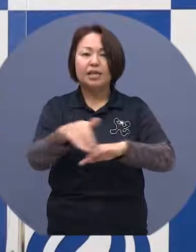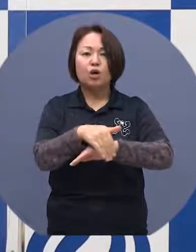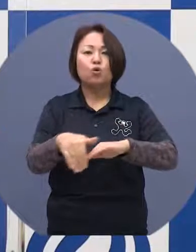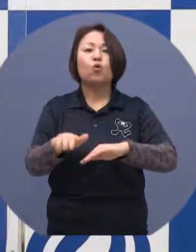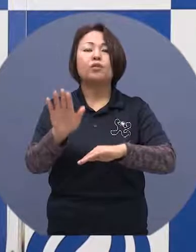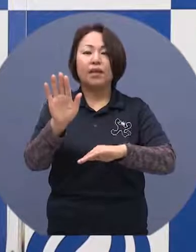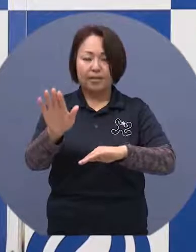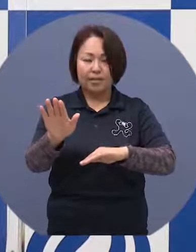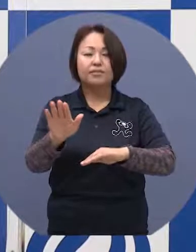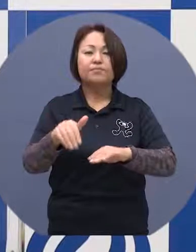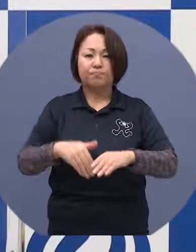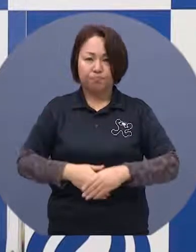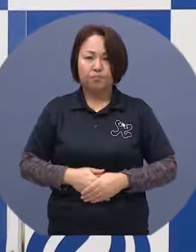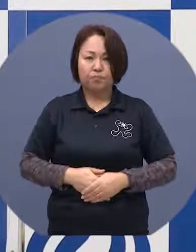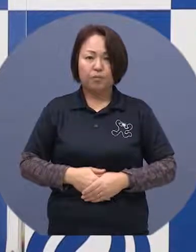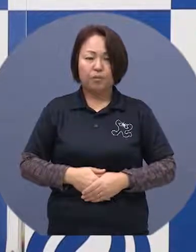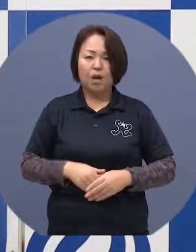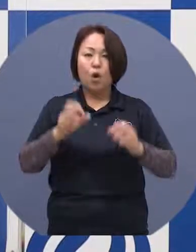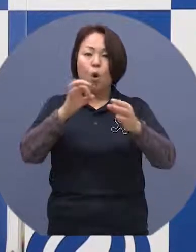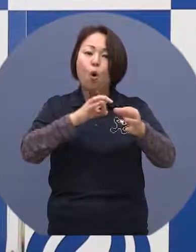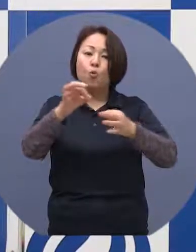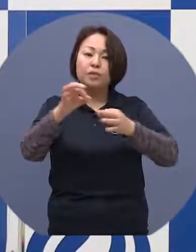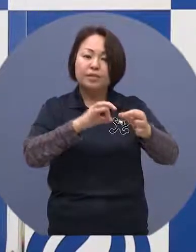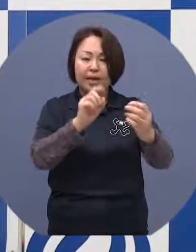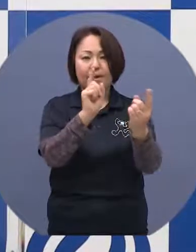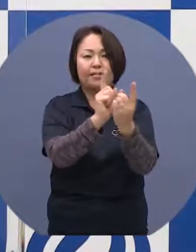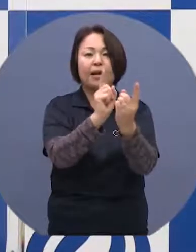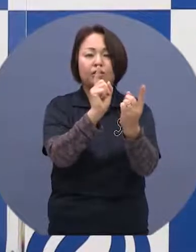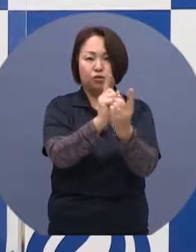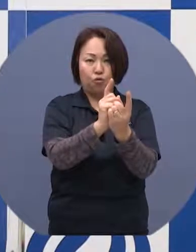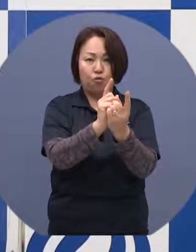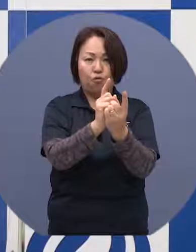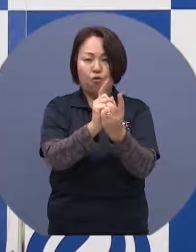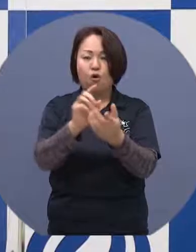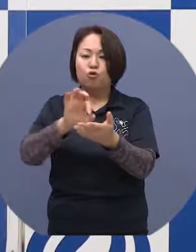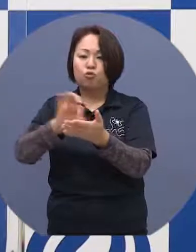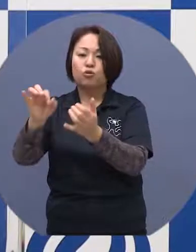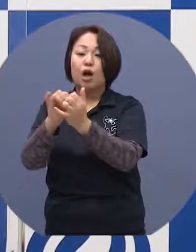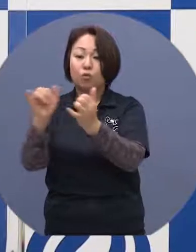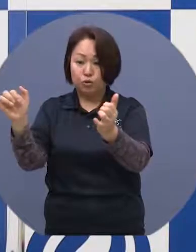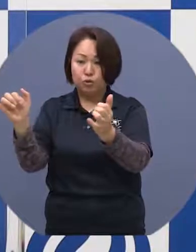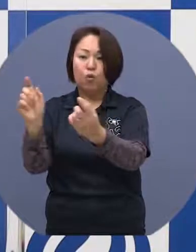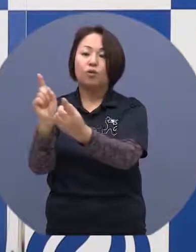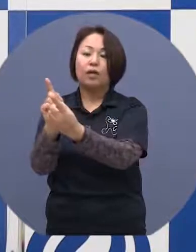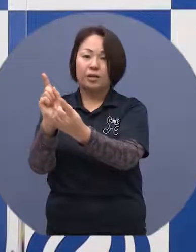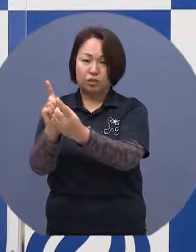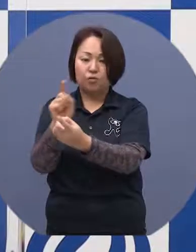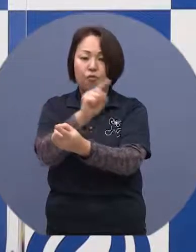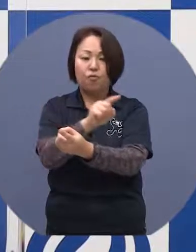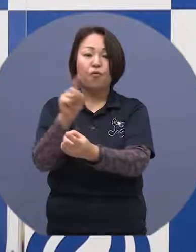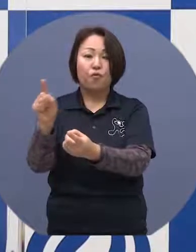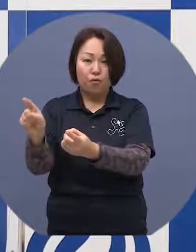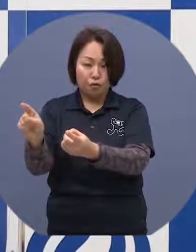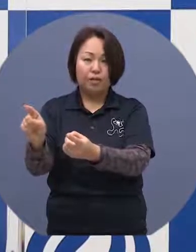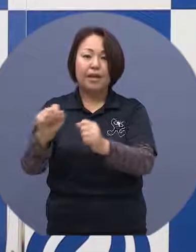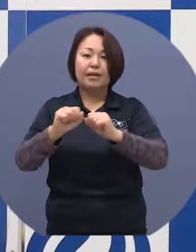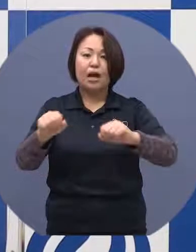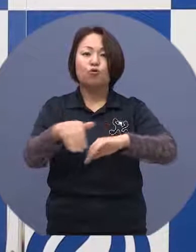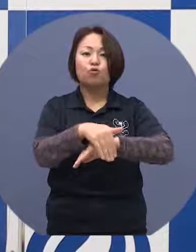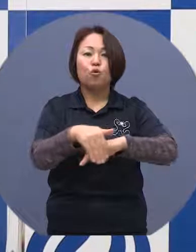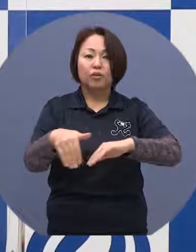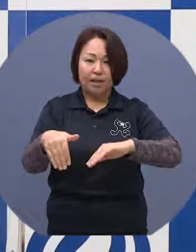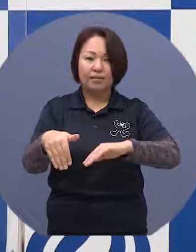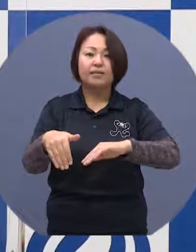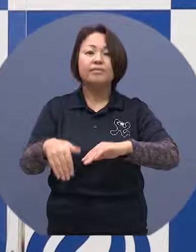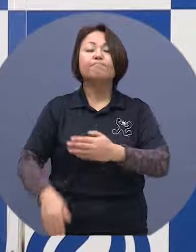消費者向け加盟店向けそれぞれセミナーについては開催をさせていただくことにしております消費者向けのセミナー